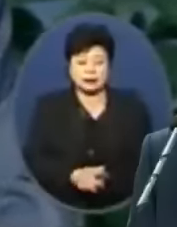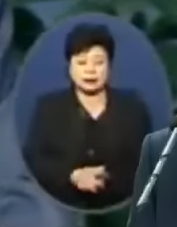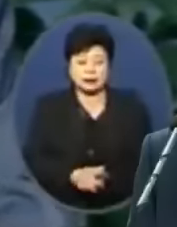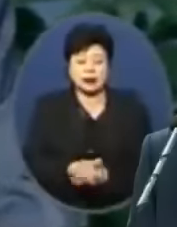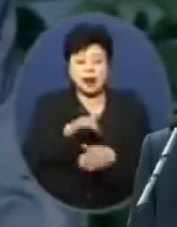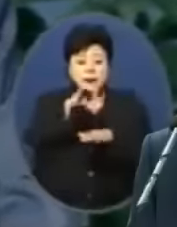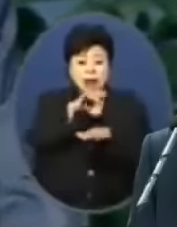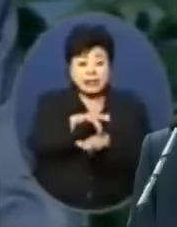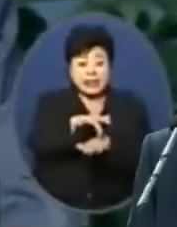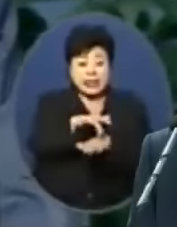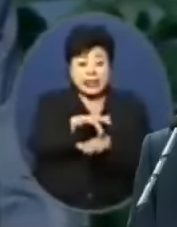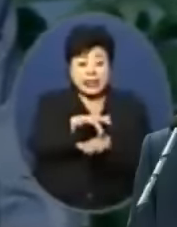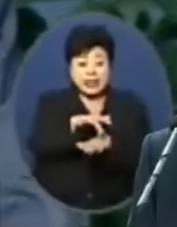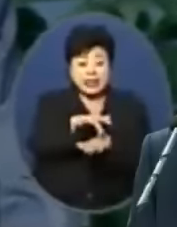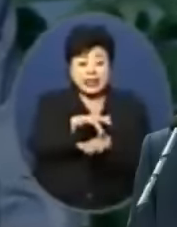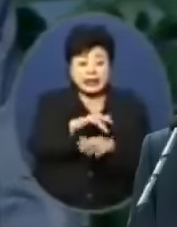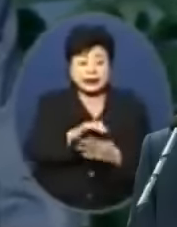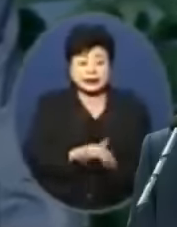마귀가